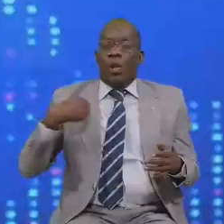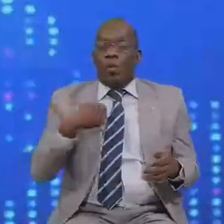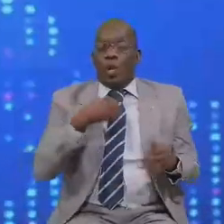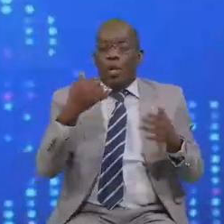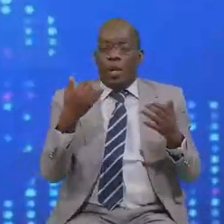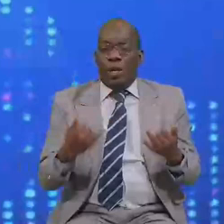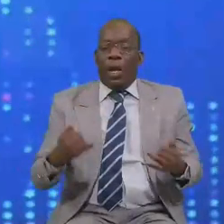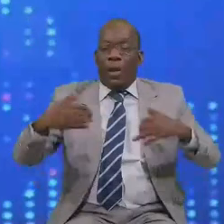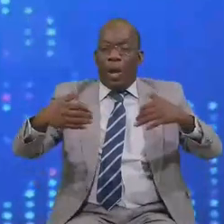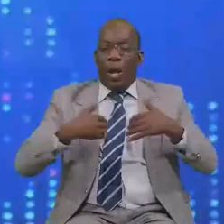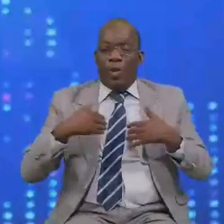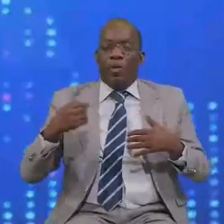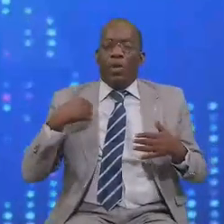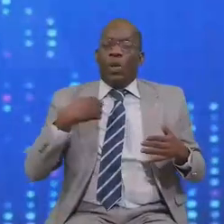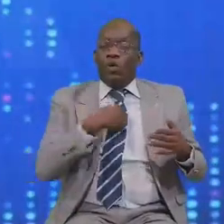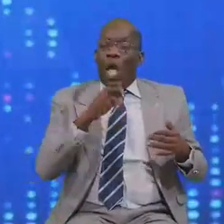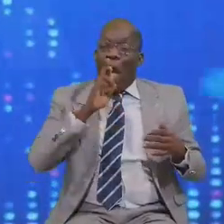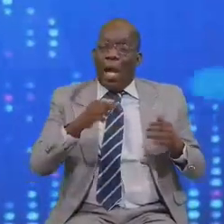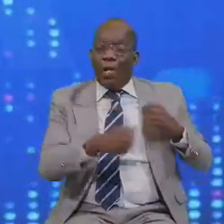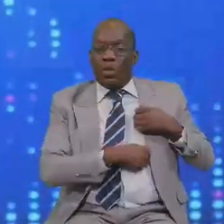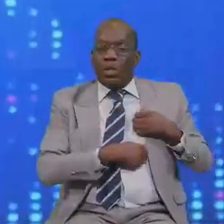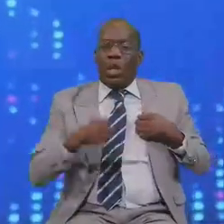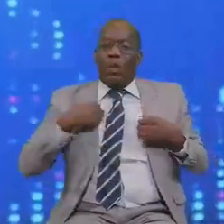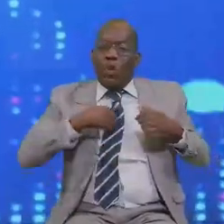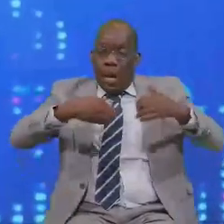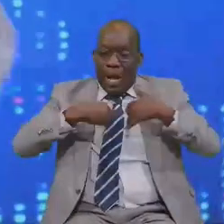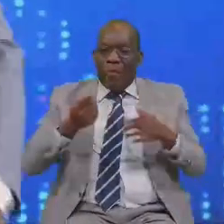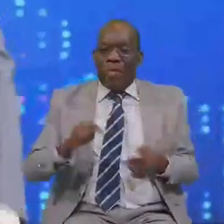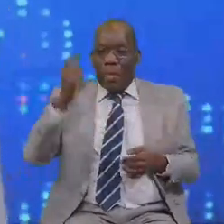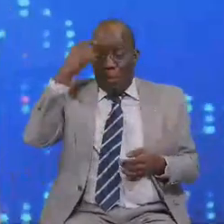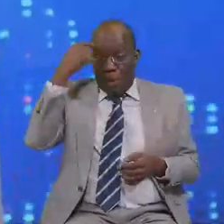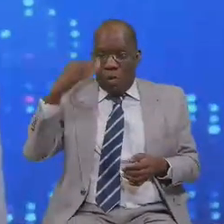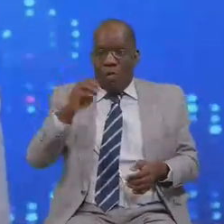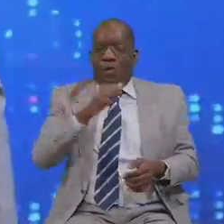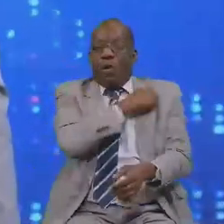maintenant soldats. Et comme l'homme a dit, sous